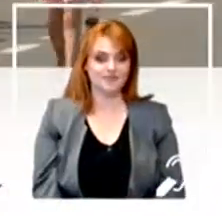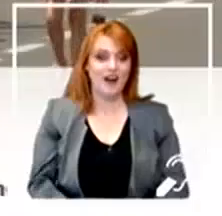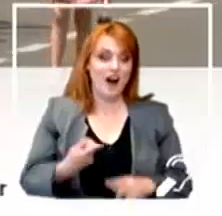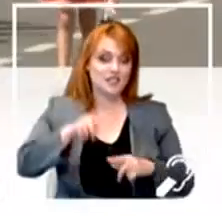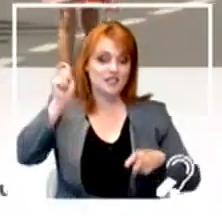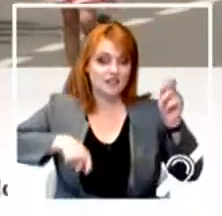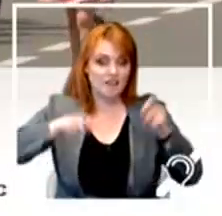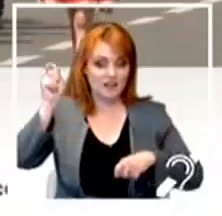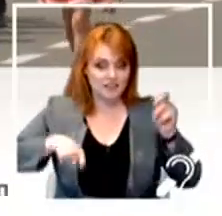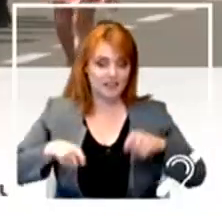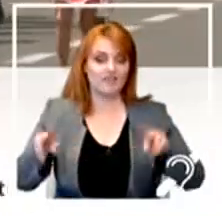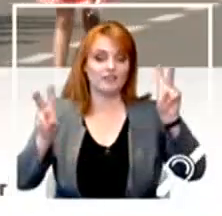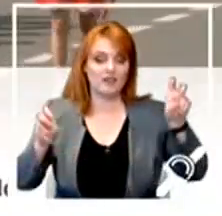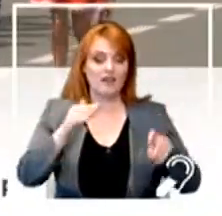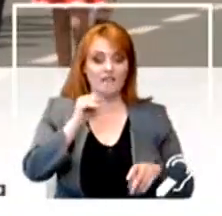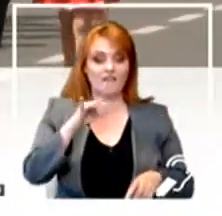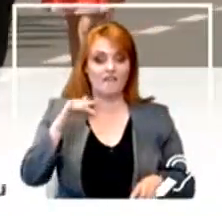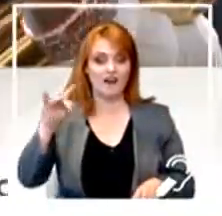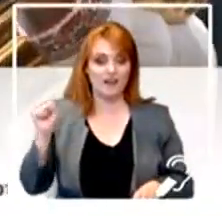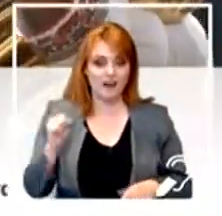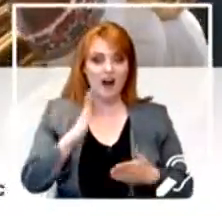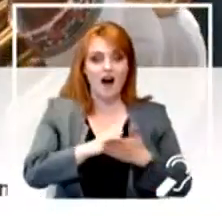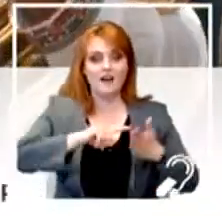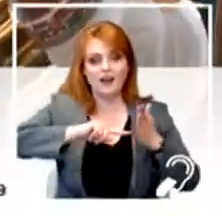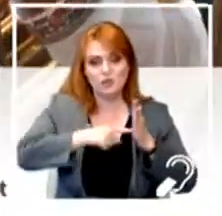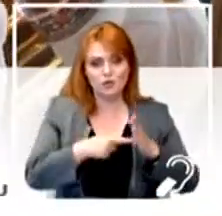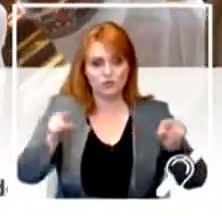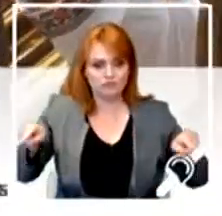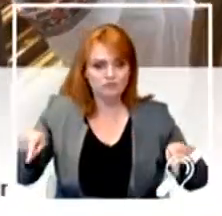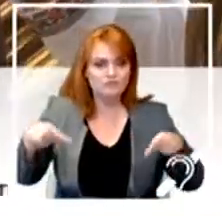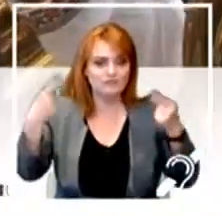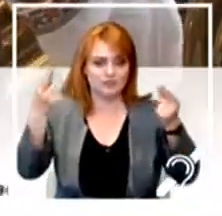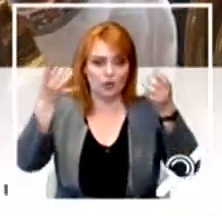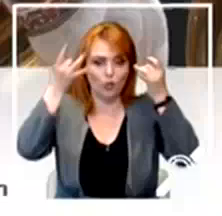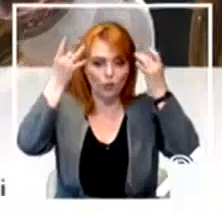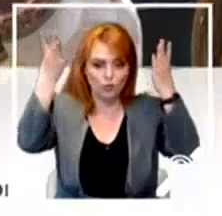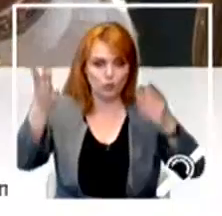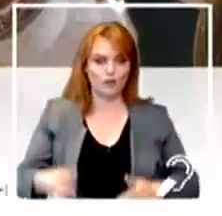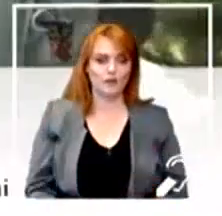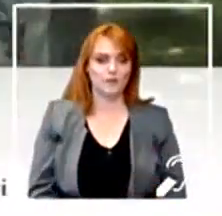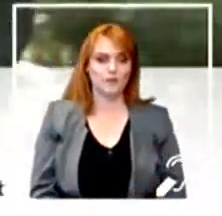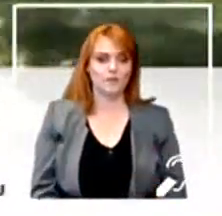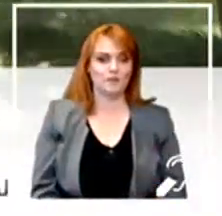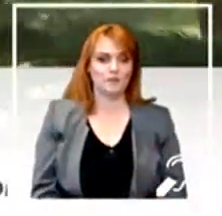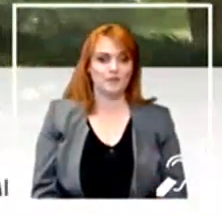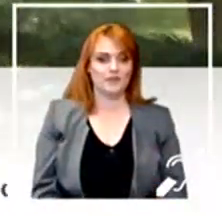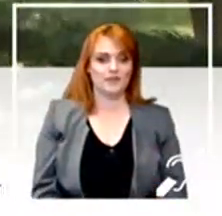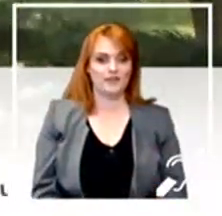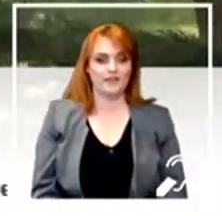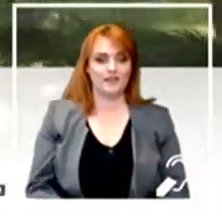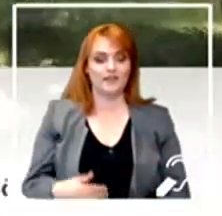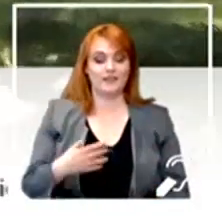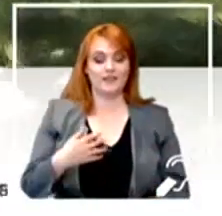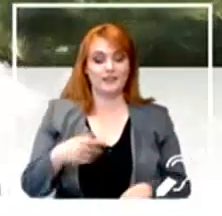Festivalul de fanfară Mândră Floare de pe Botna are ca scop valorificarea fundului cultural românesc. Sunt de la fanfara